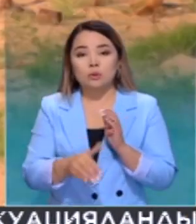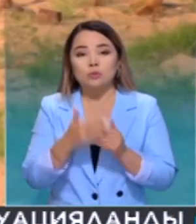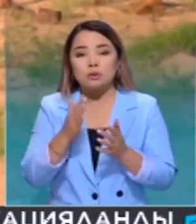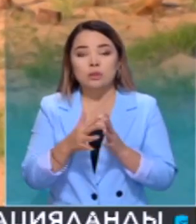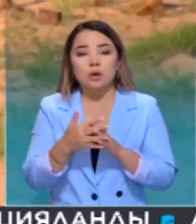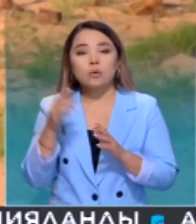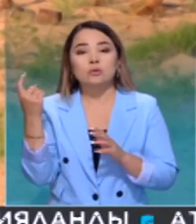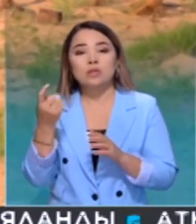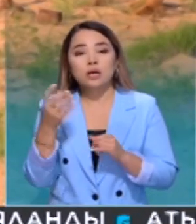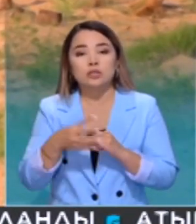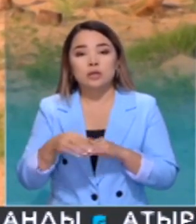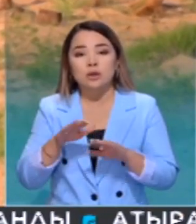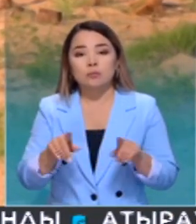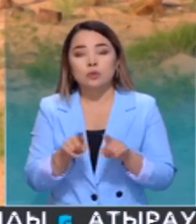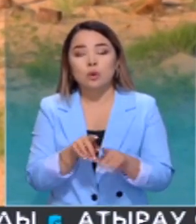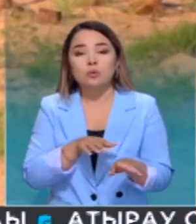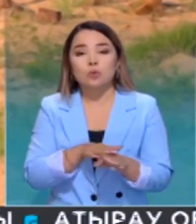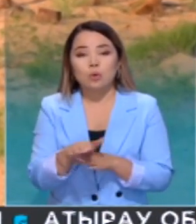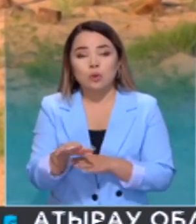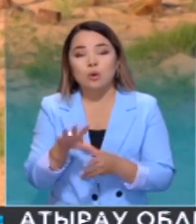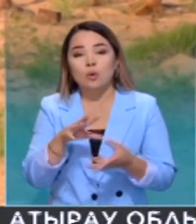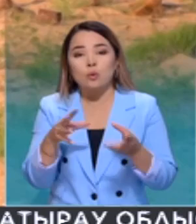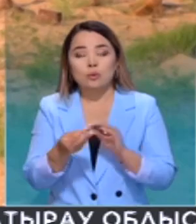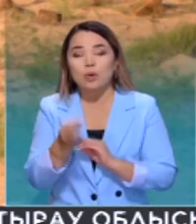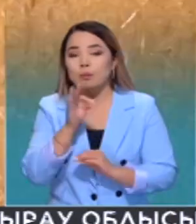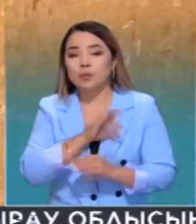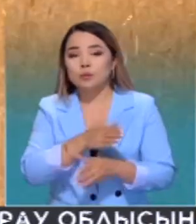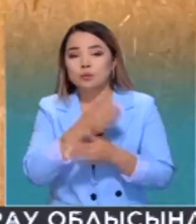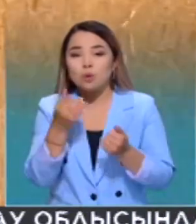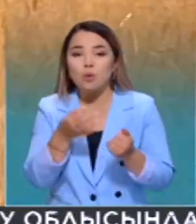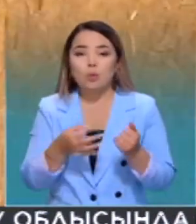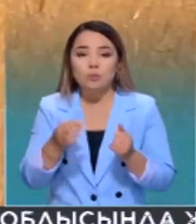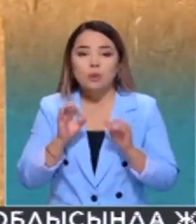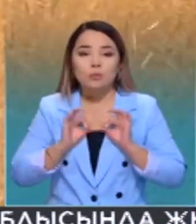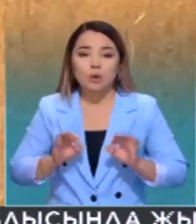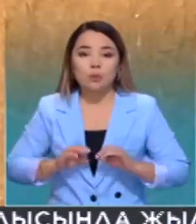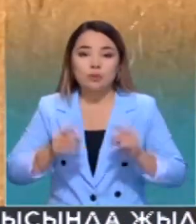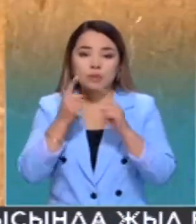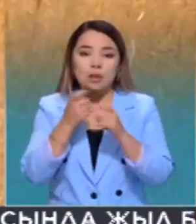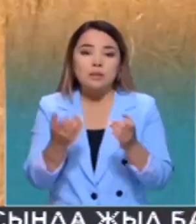ауыл шаруашылық жерлер толық көлемде пайдаланылмаған. Облыстық